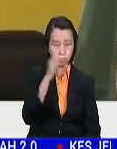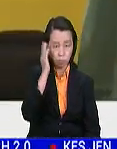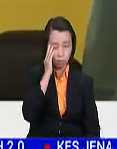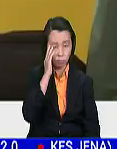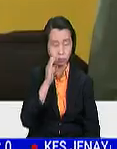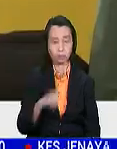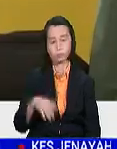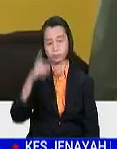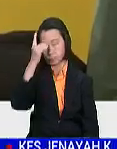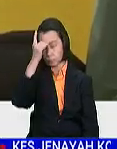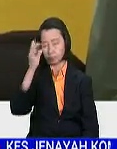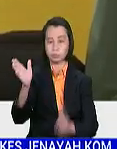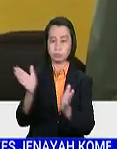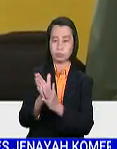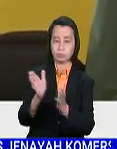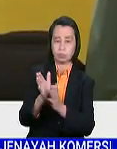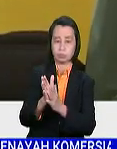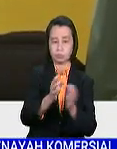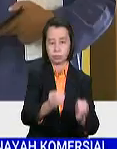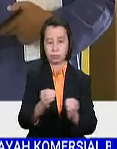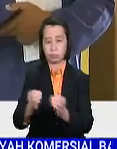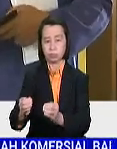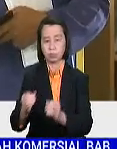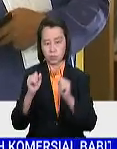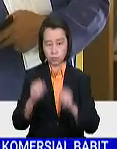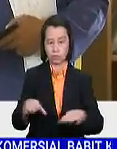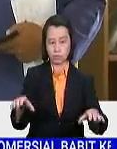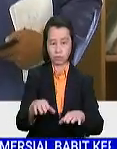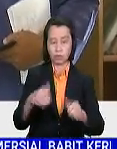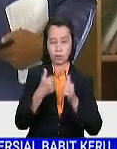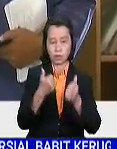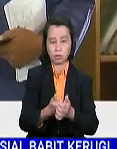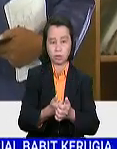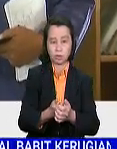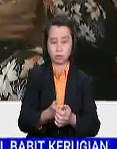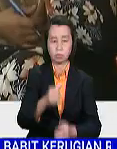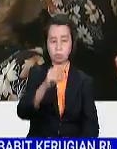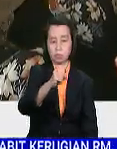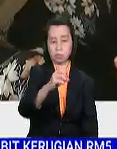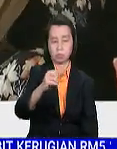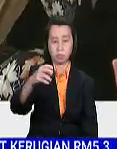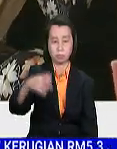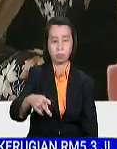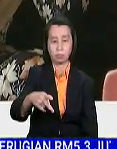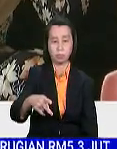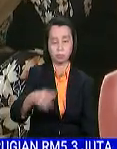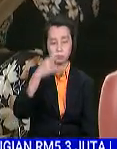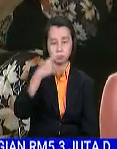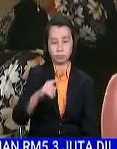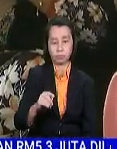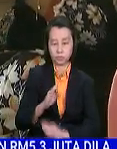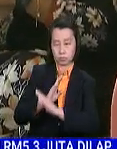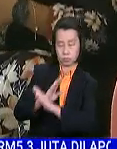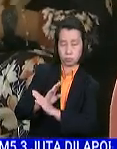tahu batu nisan turut memuji penghancur program karena dapat melaksanakannya mengikuti prosedur operasi standar tes shopee bagi